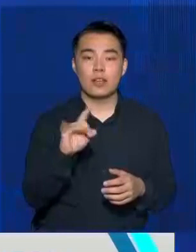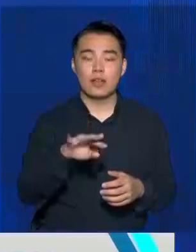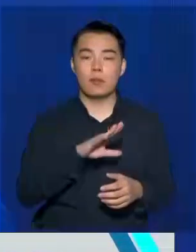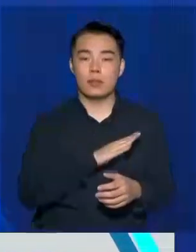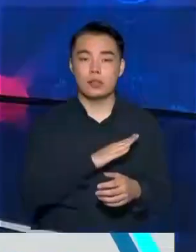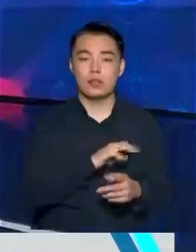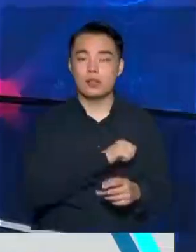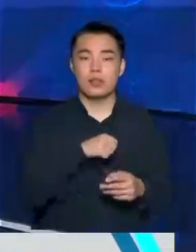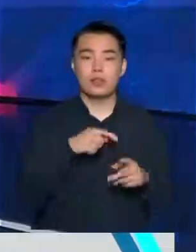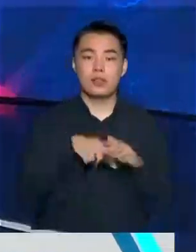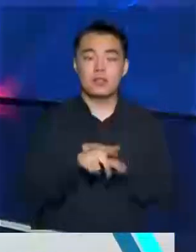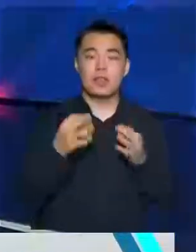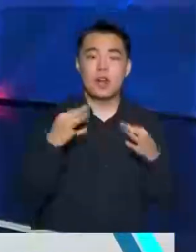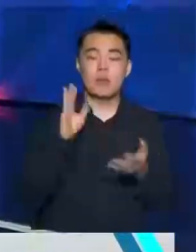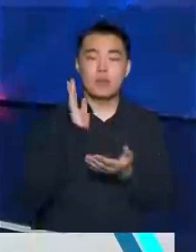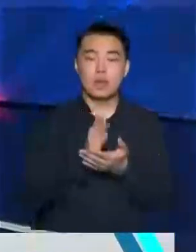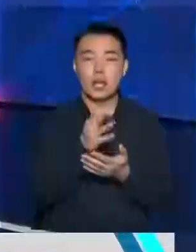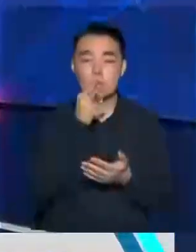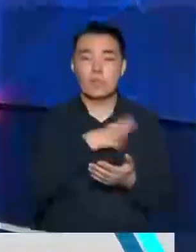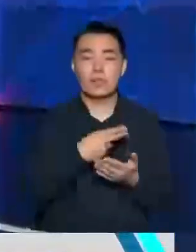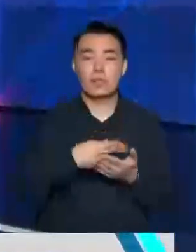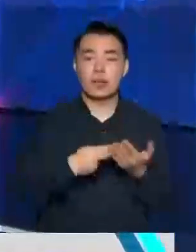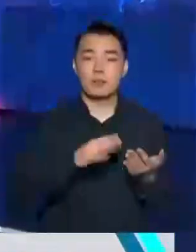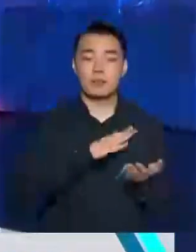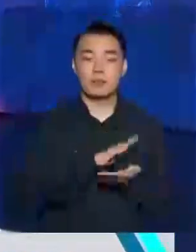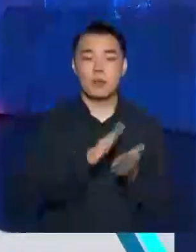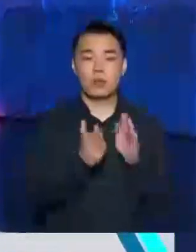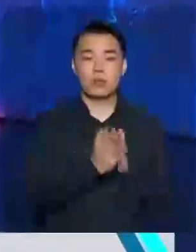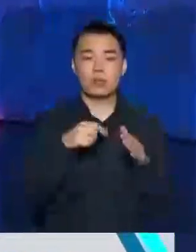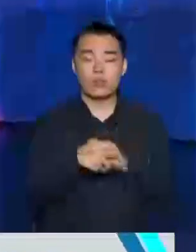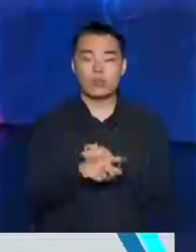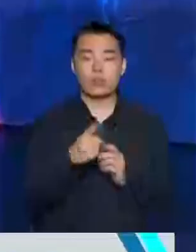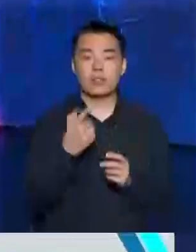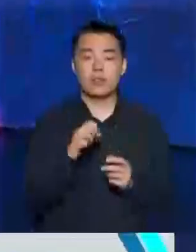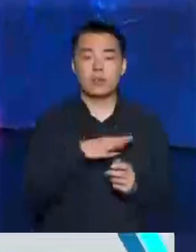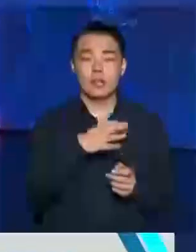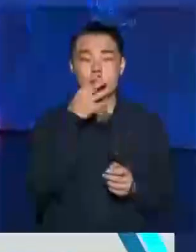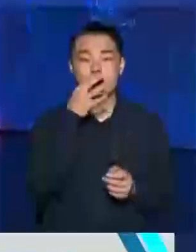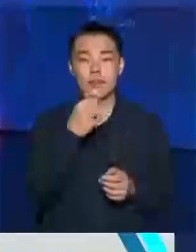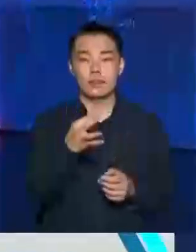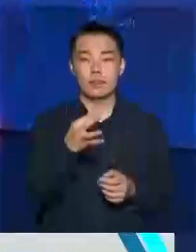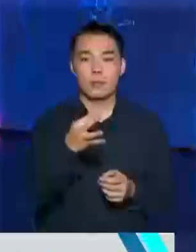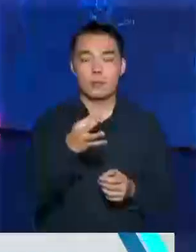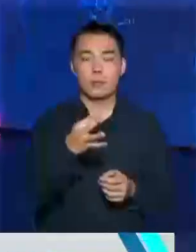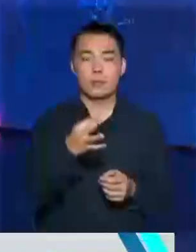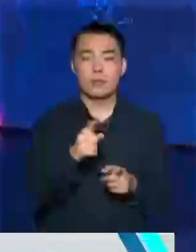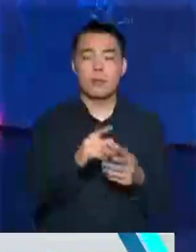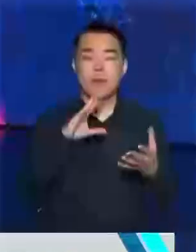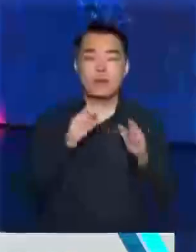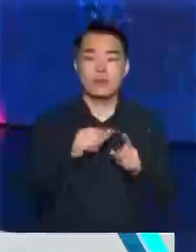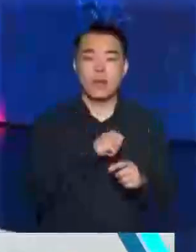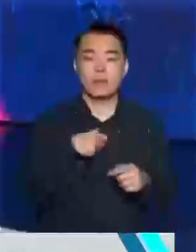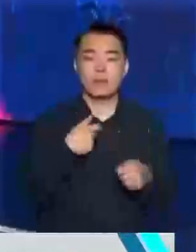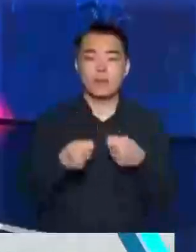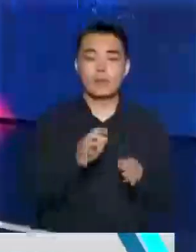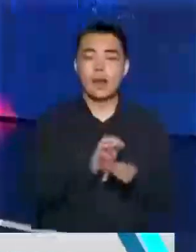также будут локализоваться. Здесь, конечно, был подписан более детальный договор, где мы уже определили по объемам